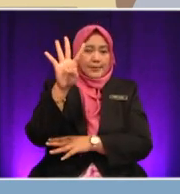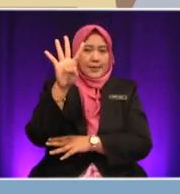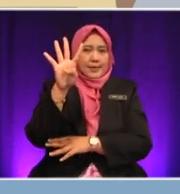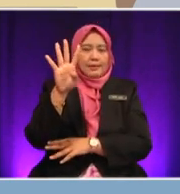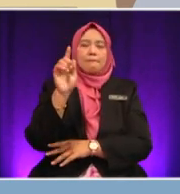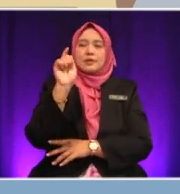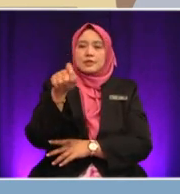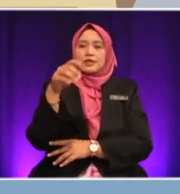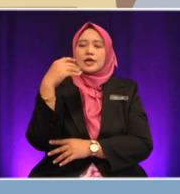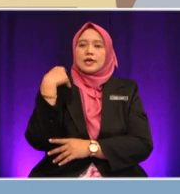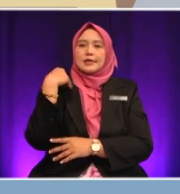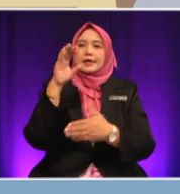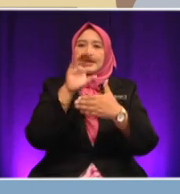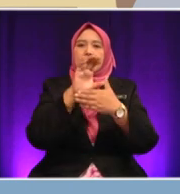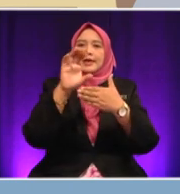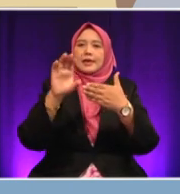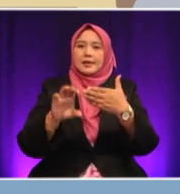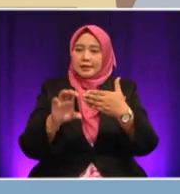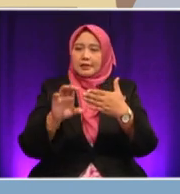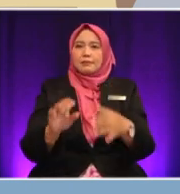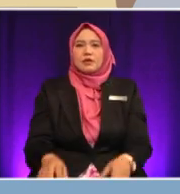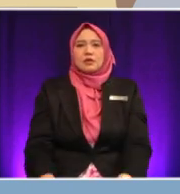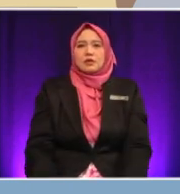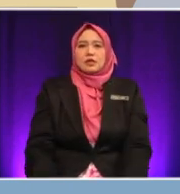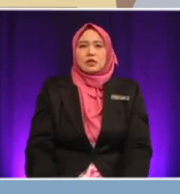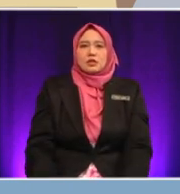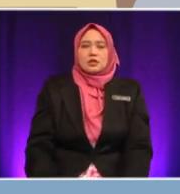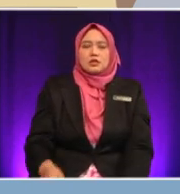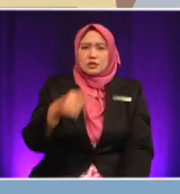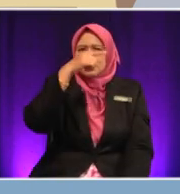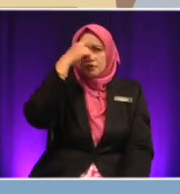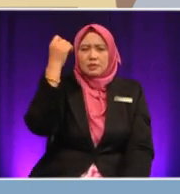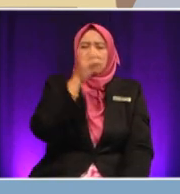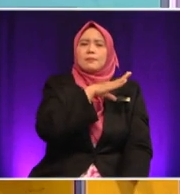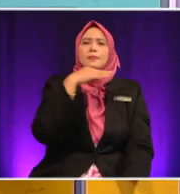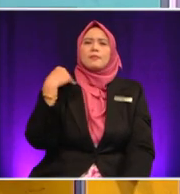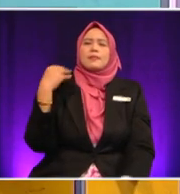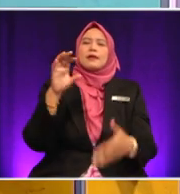sebab dan akibat maksudnya karena saya pilih ini sebagai adik undang-undang